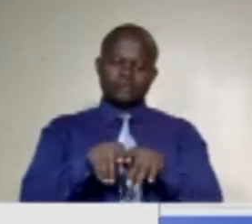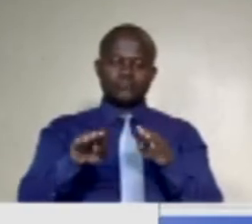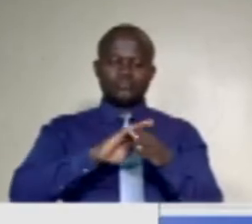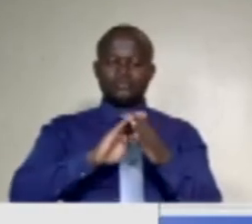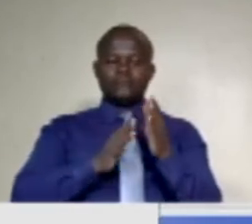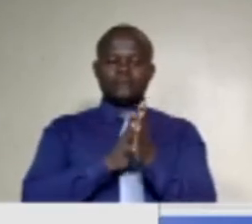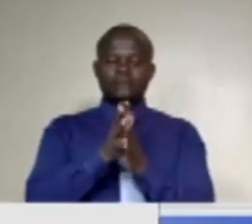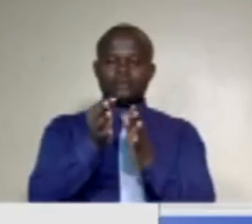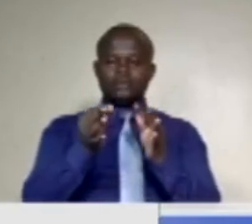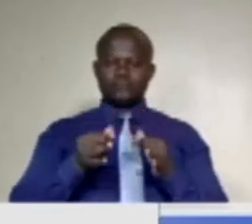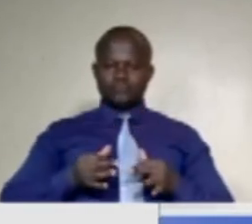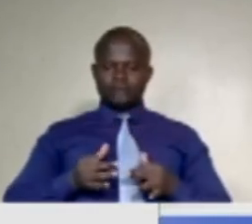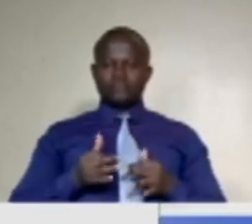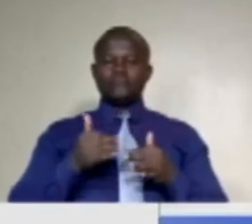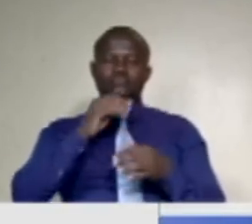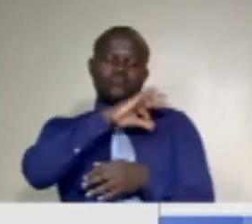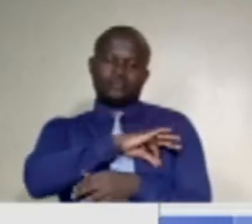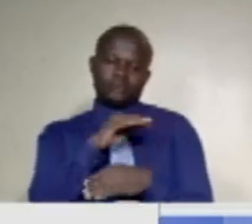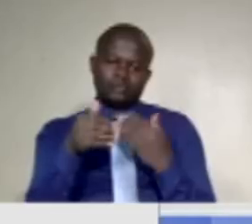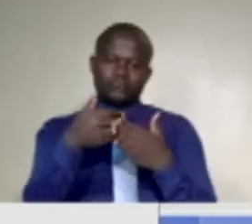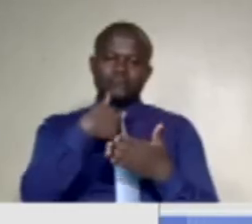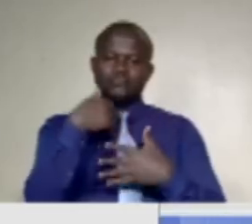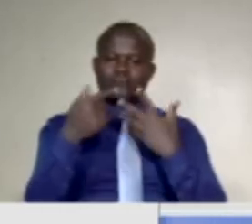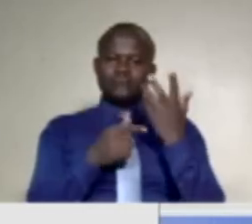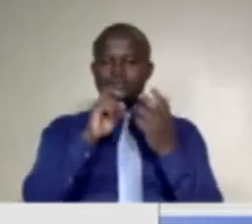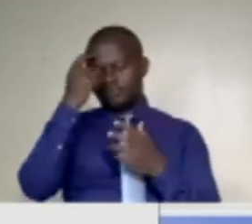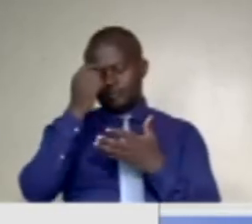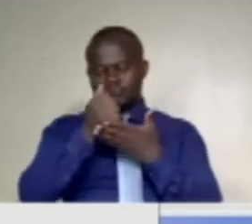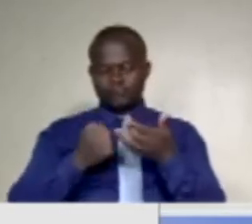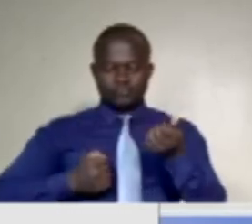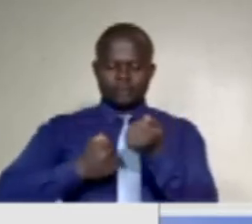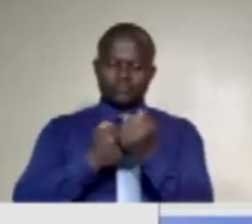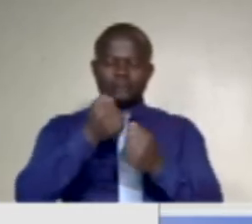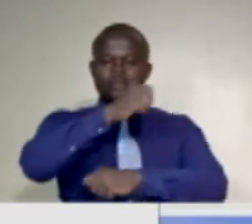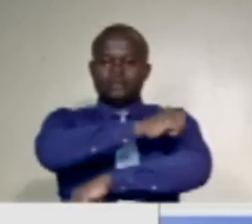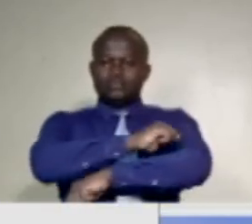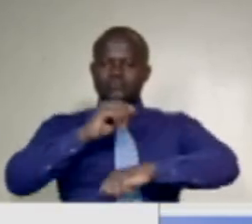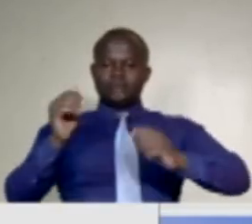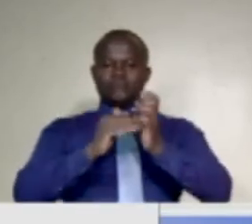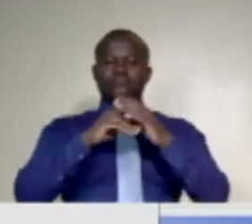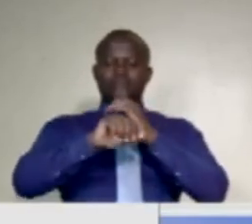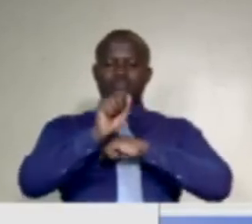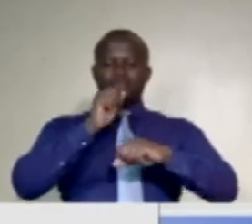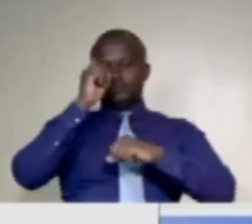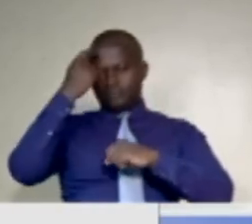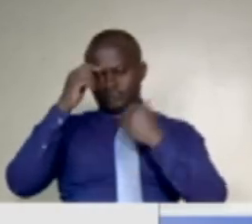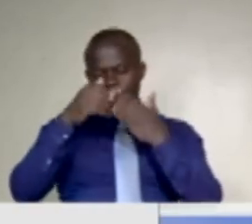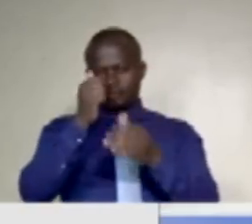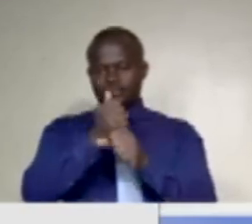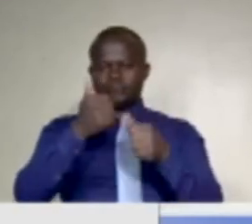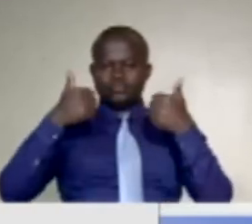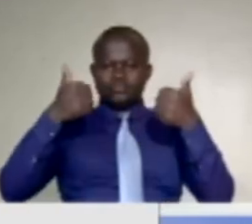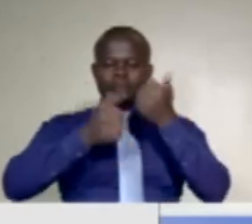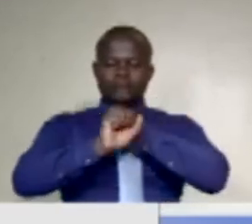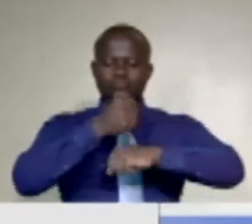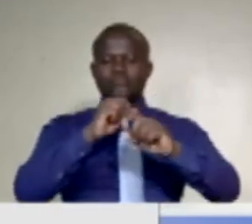nk'ishoramari, ndizigamira nkagira ibyo nungukirwa, nkagira ibyo leta inyunganira, ayo mafaranga n'ubundi aba ari mu bikorwa bya leta bakora. Abakora